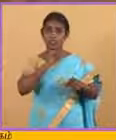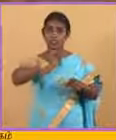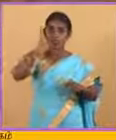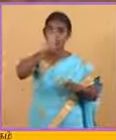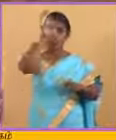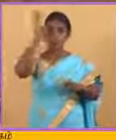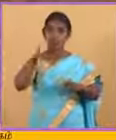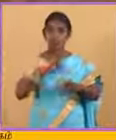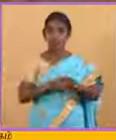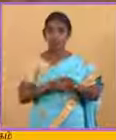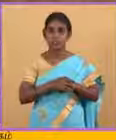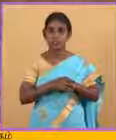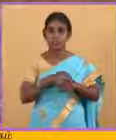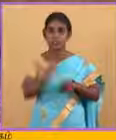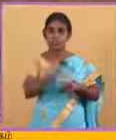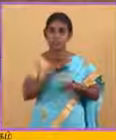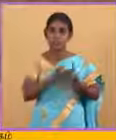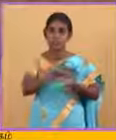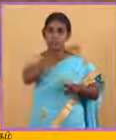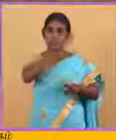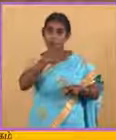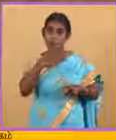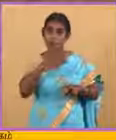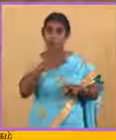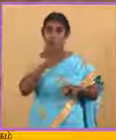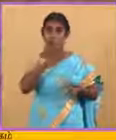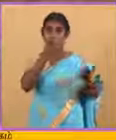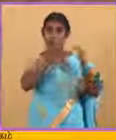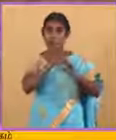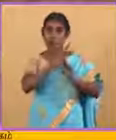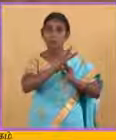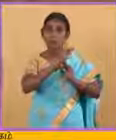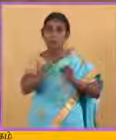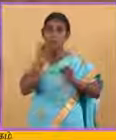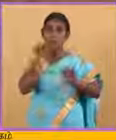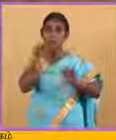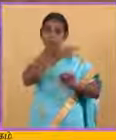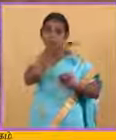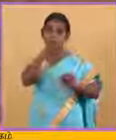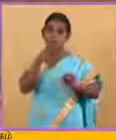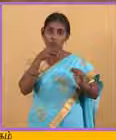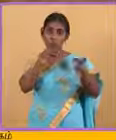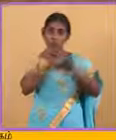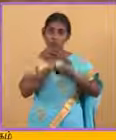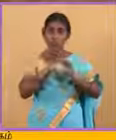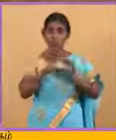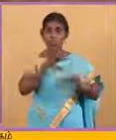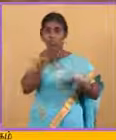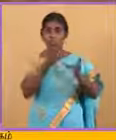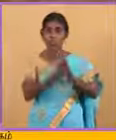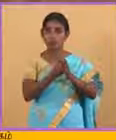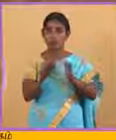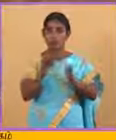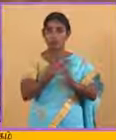பரம்பு மலையில் 300 ஊர்கள் உள்ளன. அந்த 300 ஊர்களுக்கும் சொந்தக்காரர் இவர்.